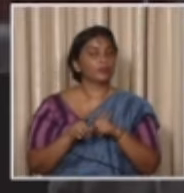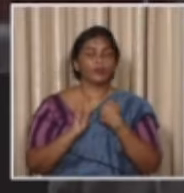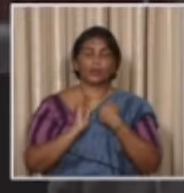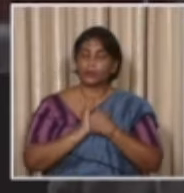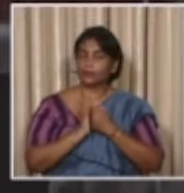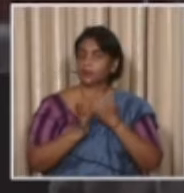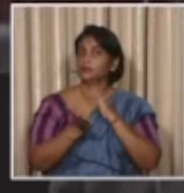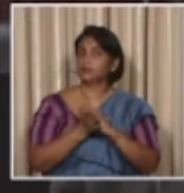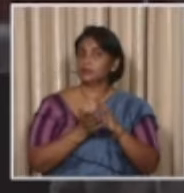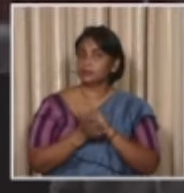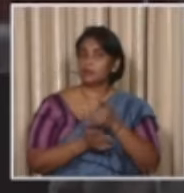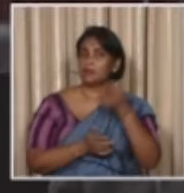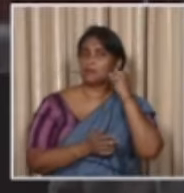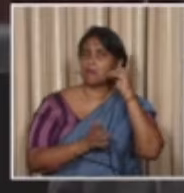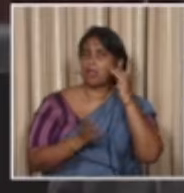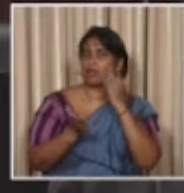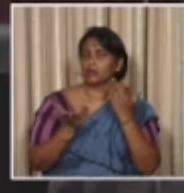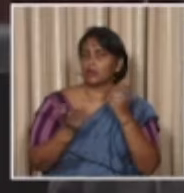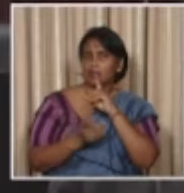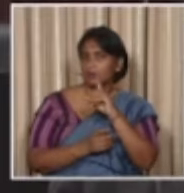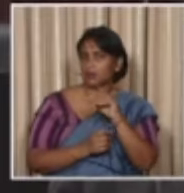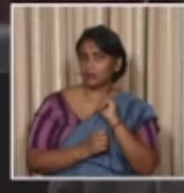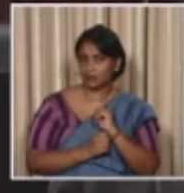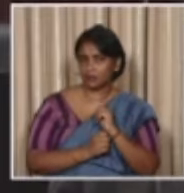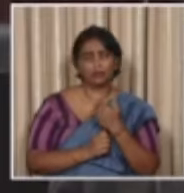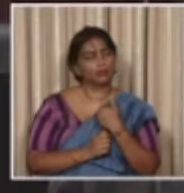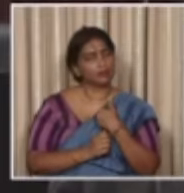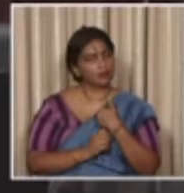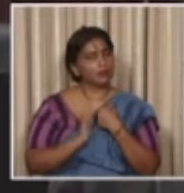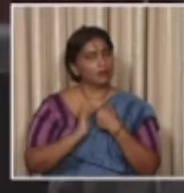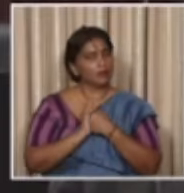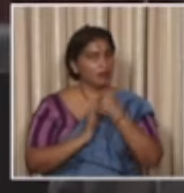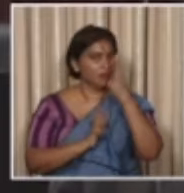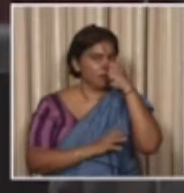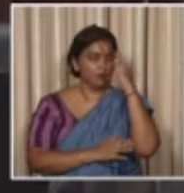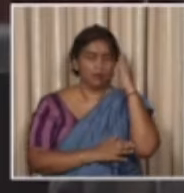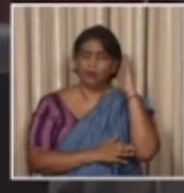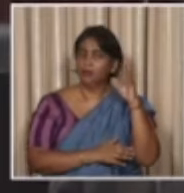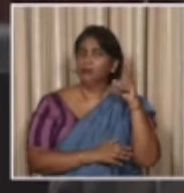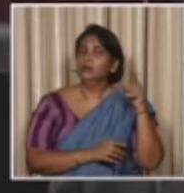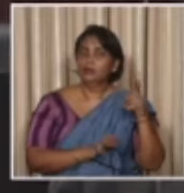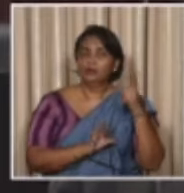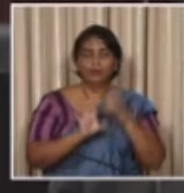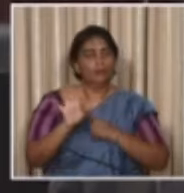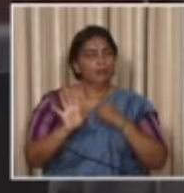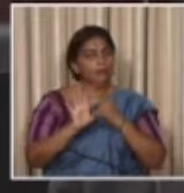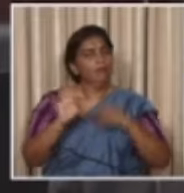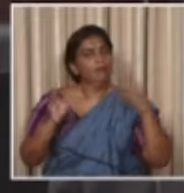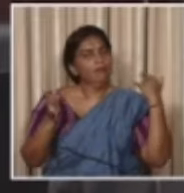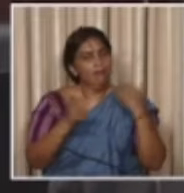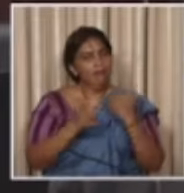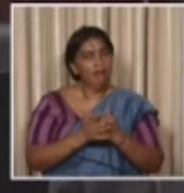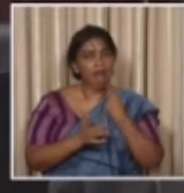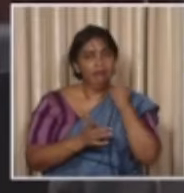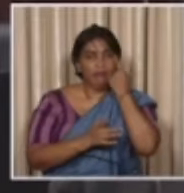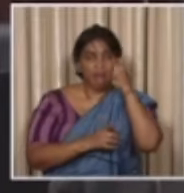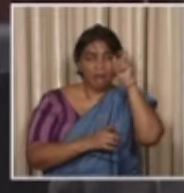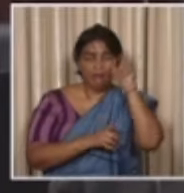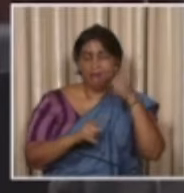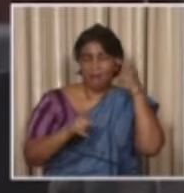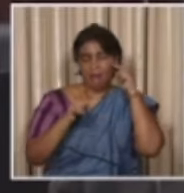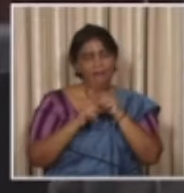ඉටු කිරීම ප්‍රමාදයි කියන්නේ ඇයි? දැන් අපේ ගරු කාදිනල්තුමන් වසර කීපයක සිට මහමොලකරුවෙක් ගැන කතා